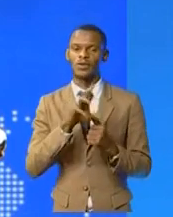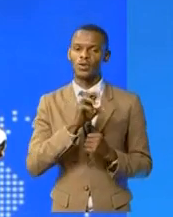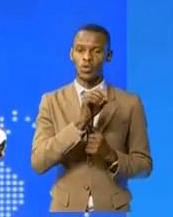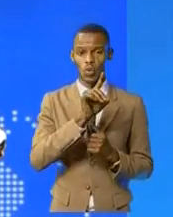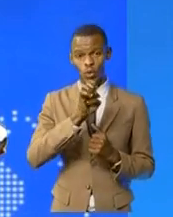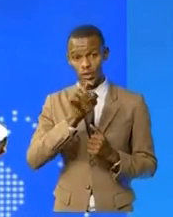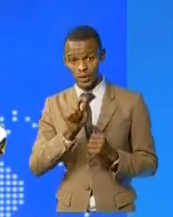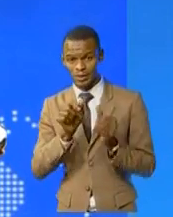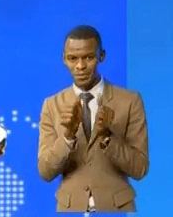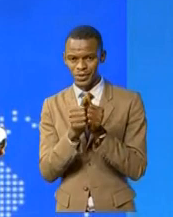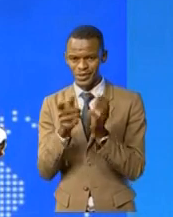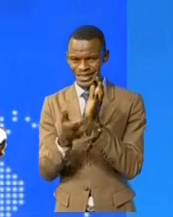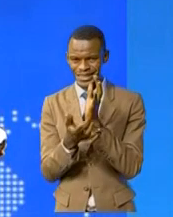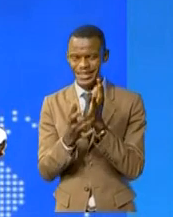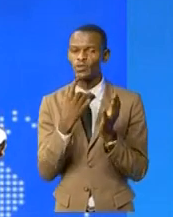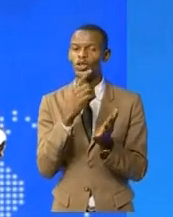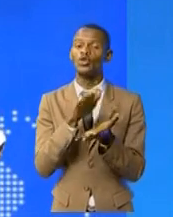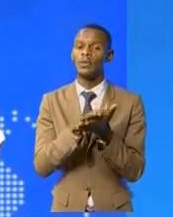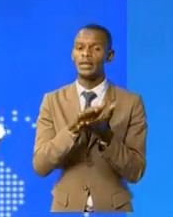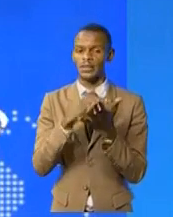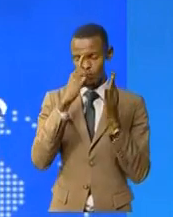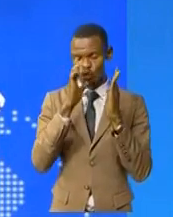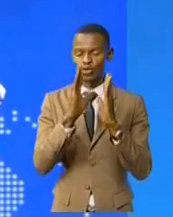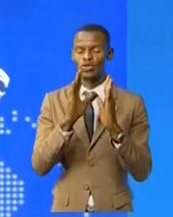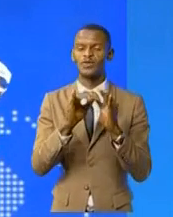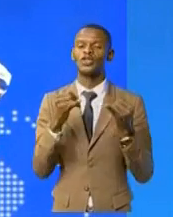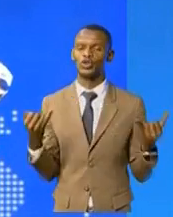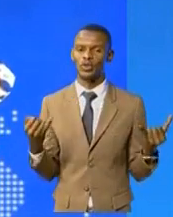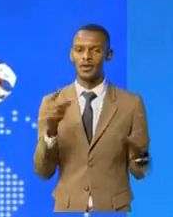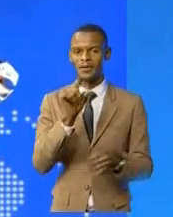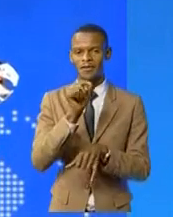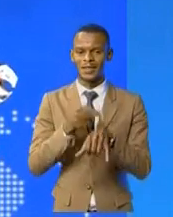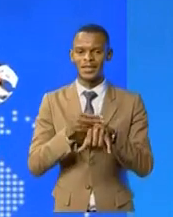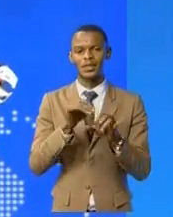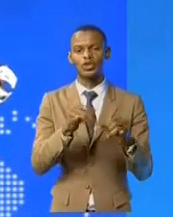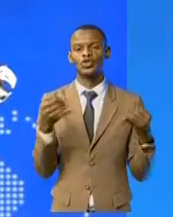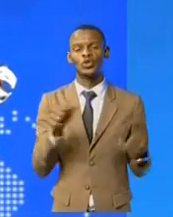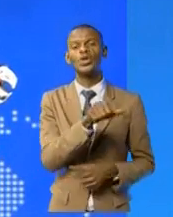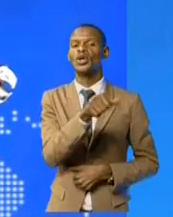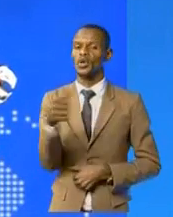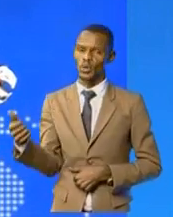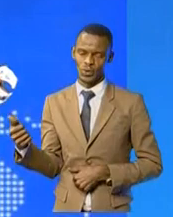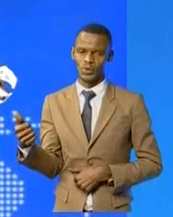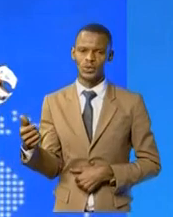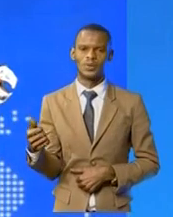Discover Pongo, nous vous disons merci de nous avoir suivis à travers le monde. À 20h, retrouvez Françoise